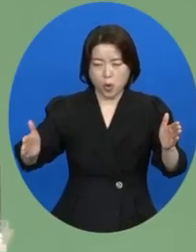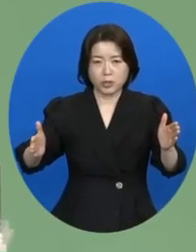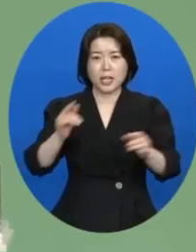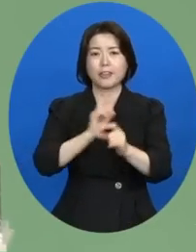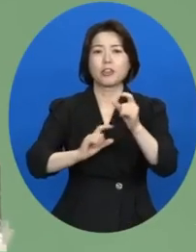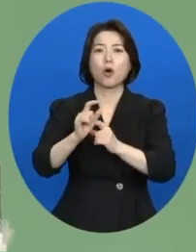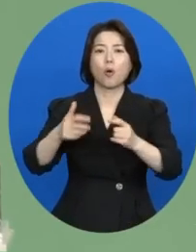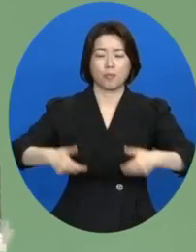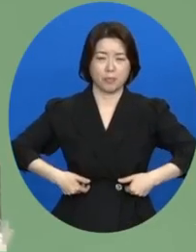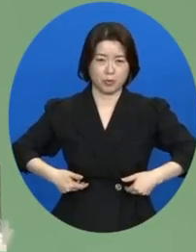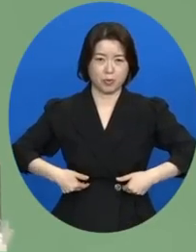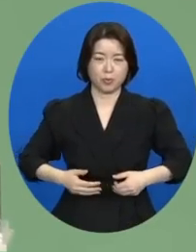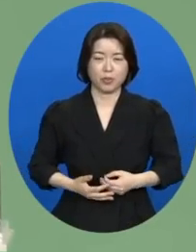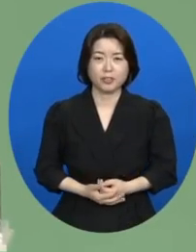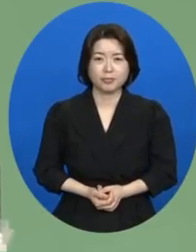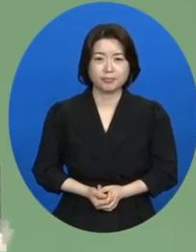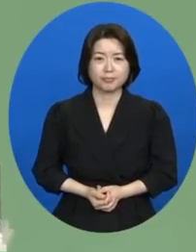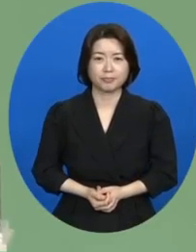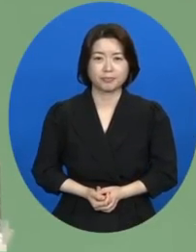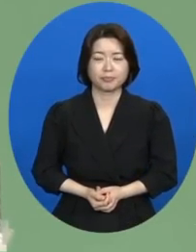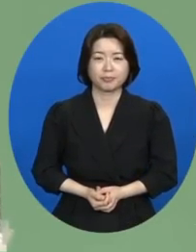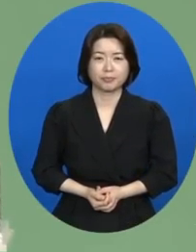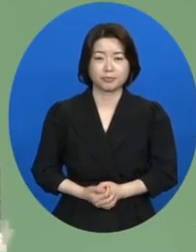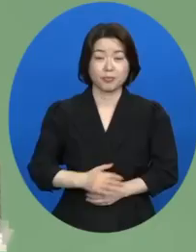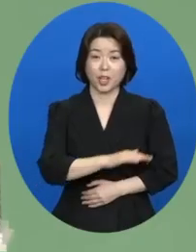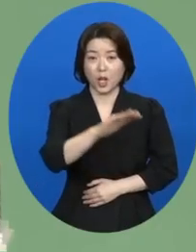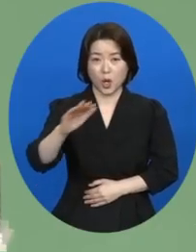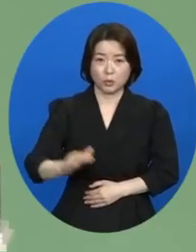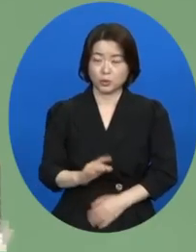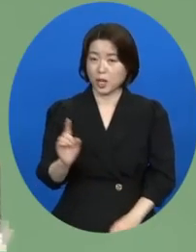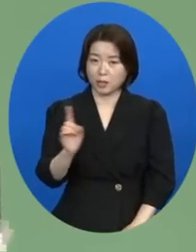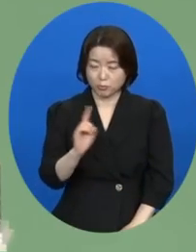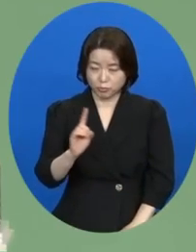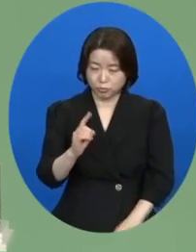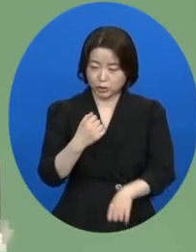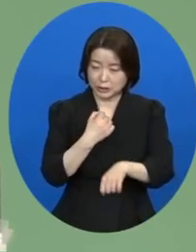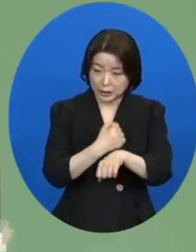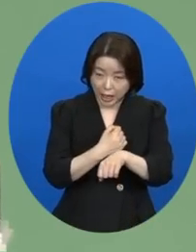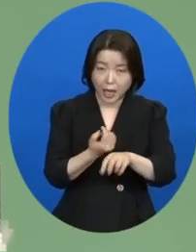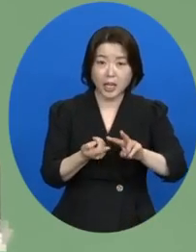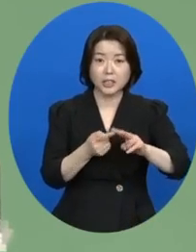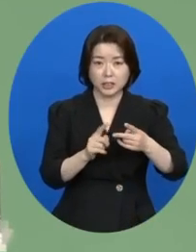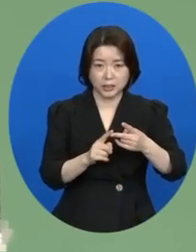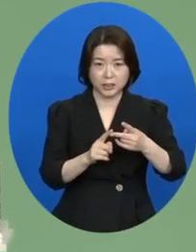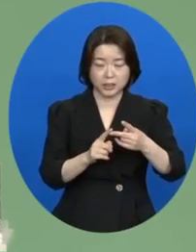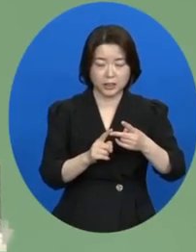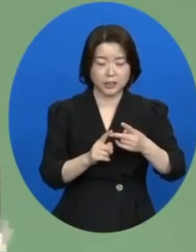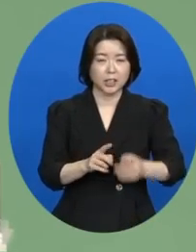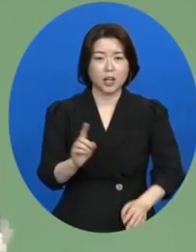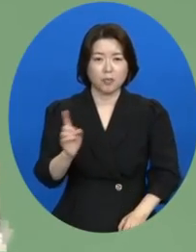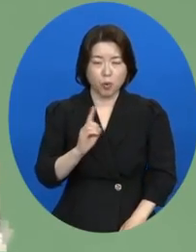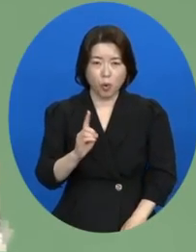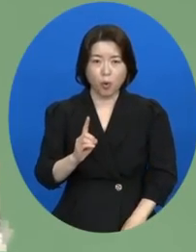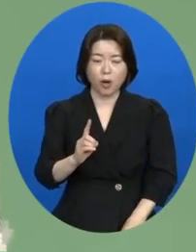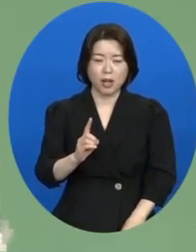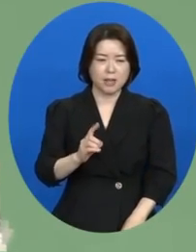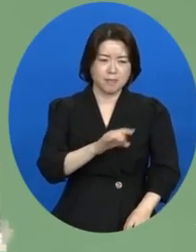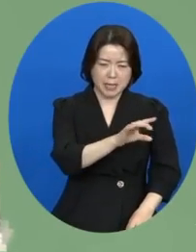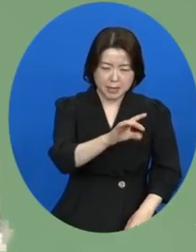줄 믿습니다. 우리가 무엇을 하는 얼마나 잘하는